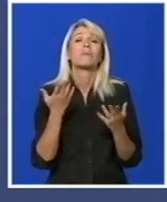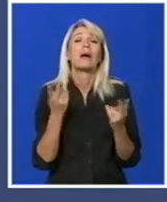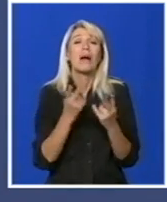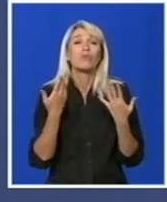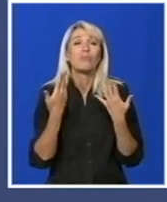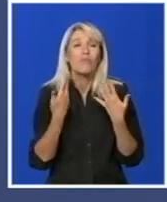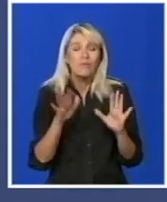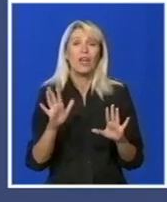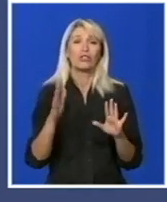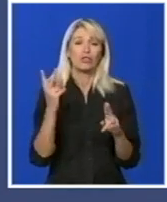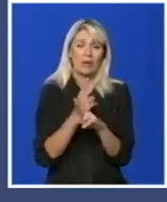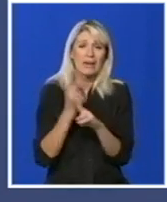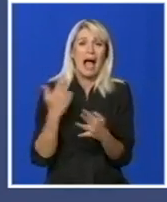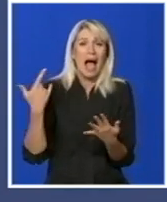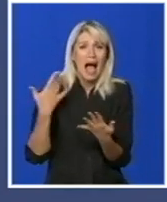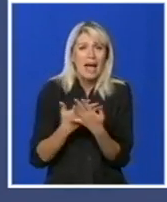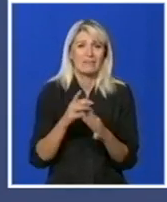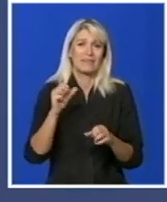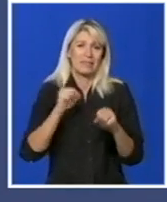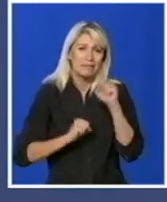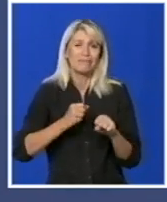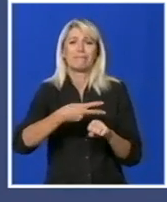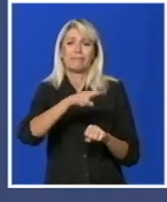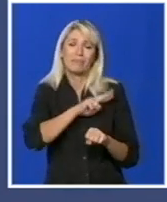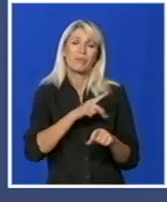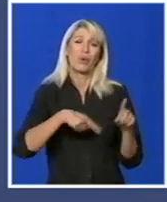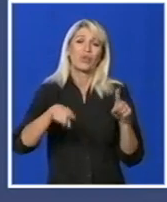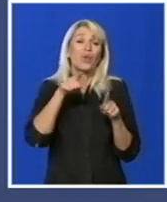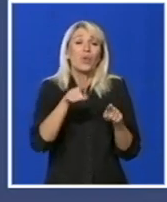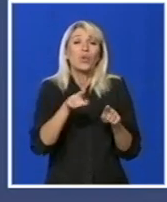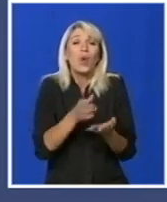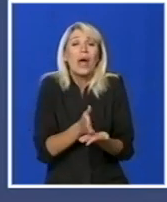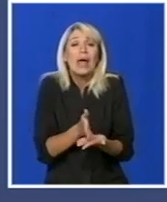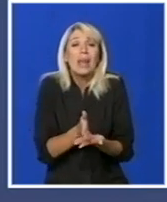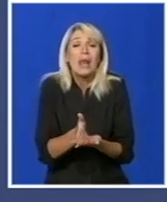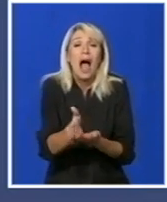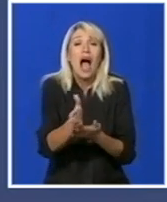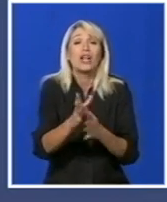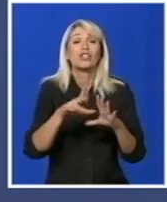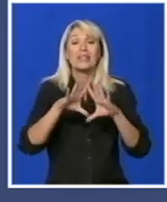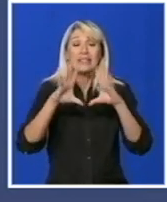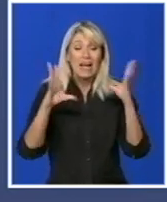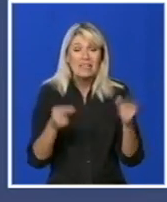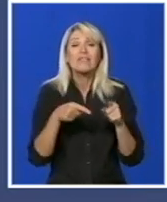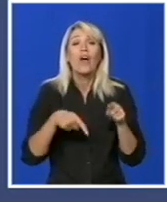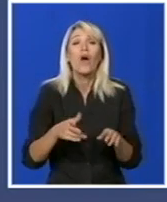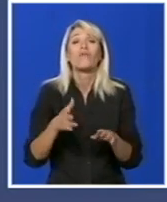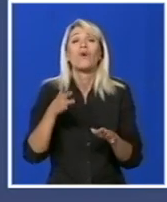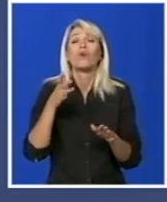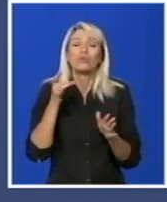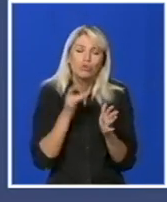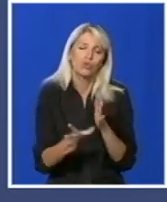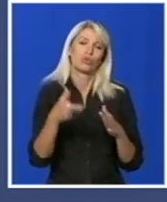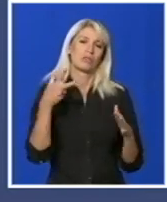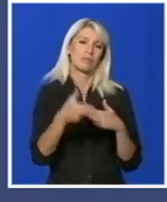nas usvojio, jer to je put da iz svega ovog izađemo što pre i na što